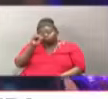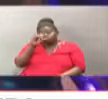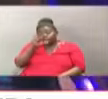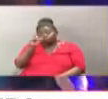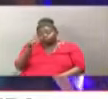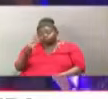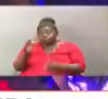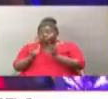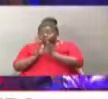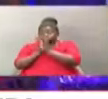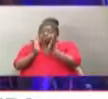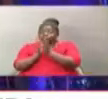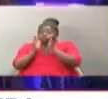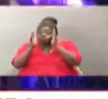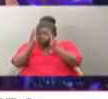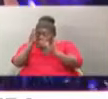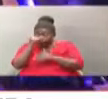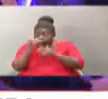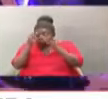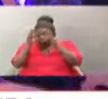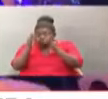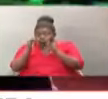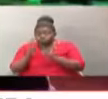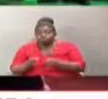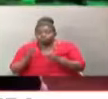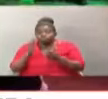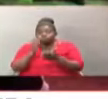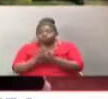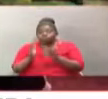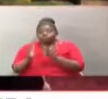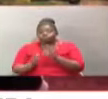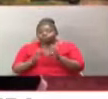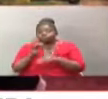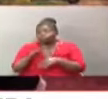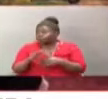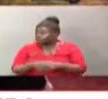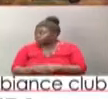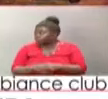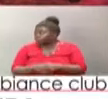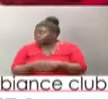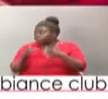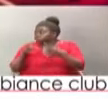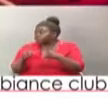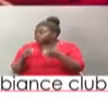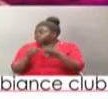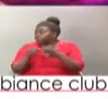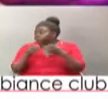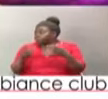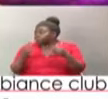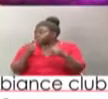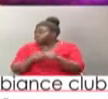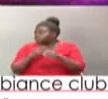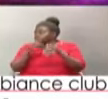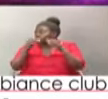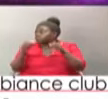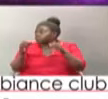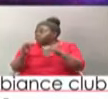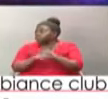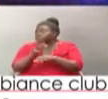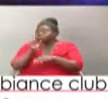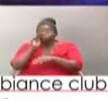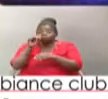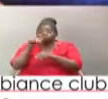basazeewo okwegatta ku nteekateeka ze kukabimba. Nga Club Ambias ebiseera ebisinga ebintu bya Buganda tubibeeramu